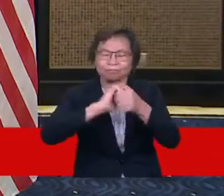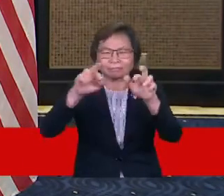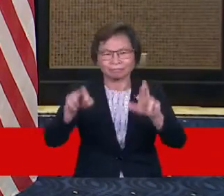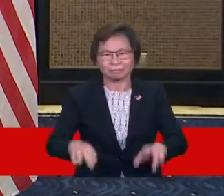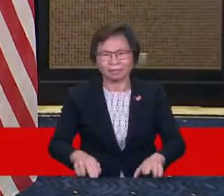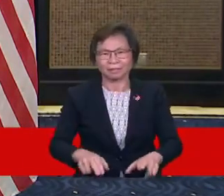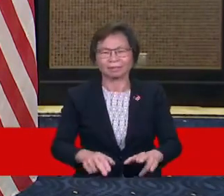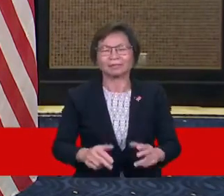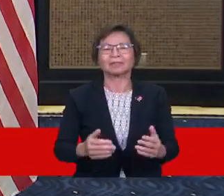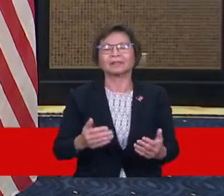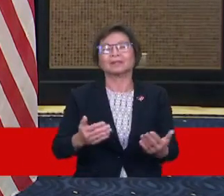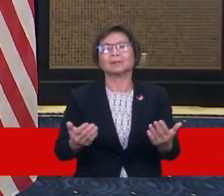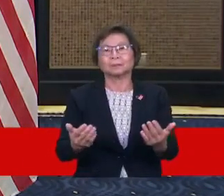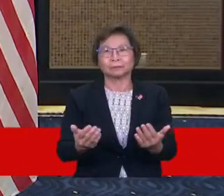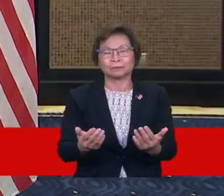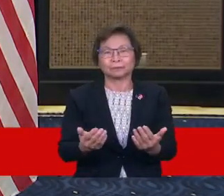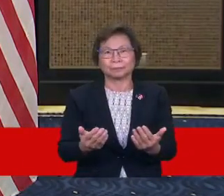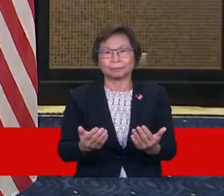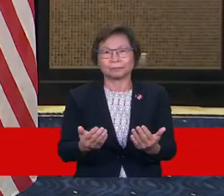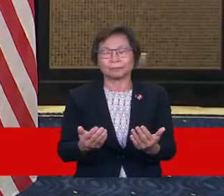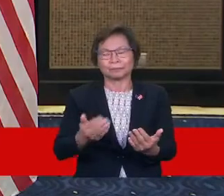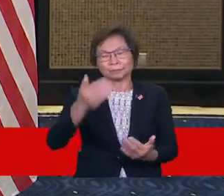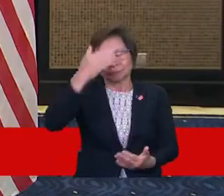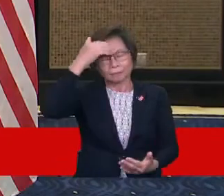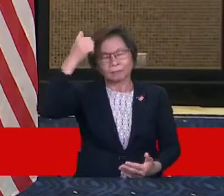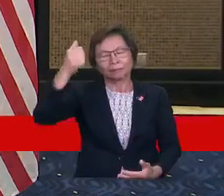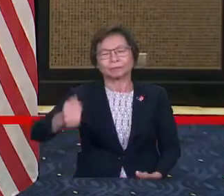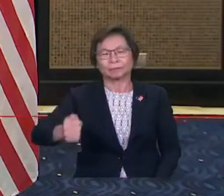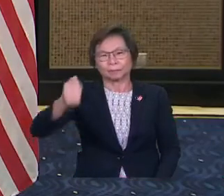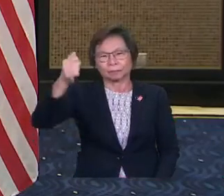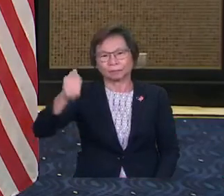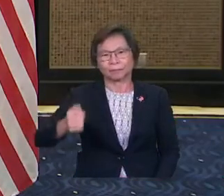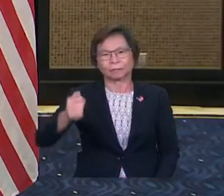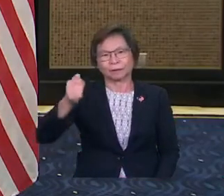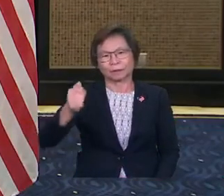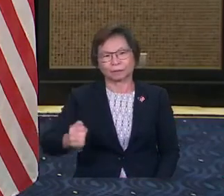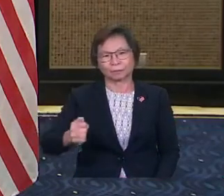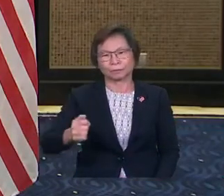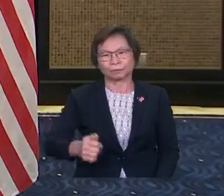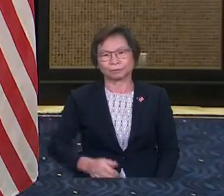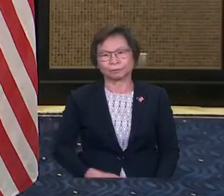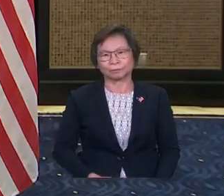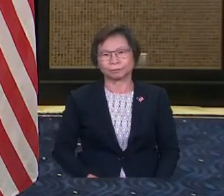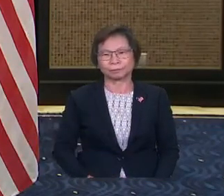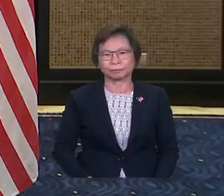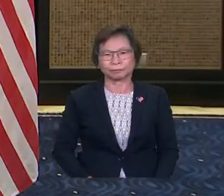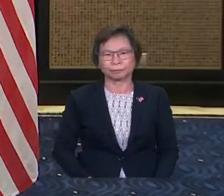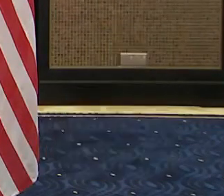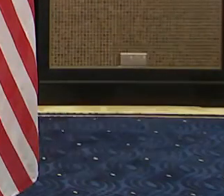mobil lain Taufiq walhidayah Wassalamualaikum warahmatullah wabarakatuh